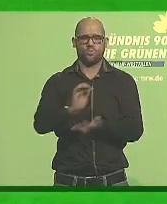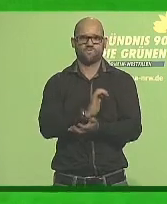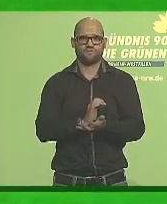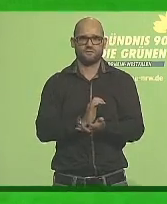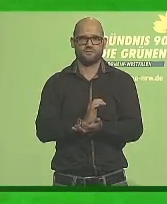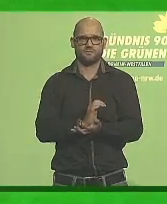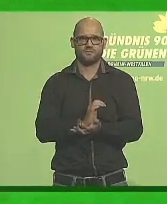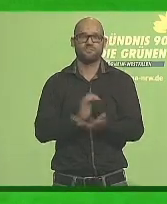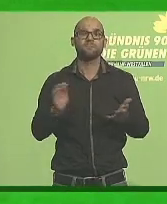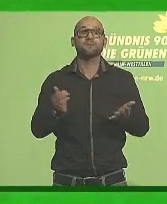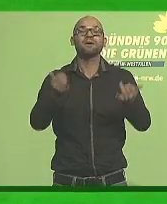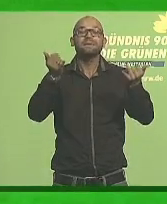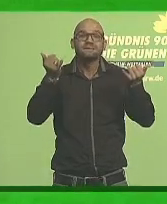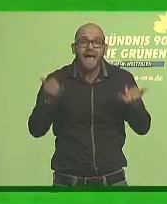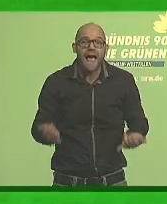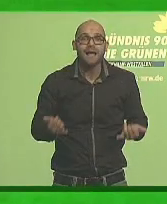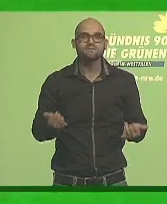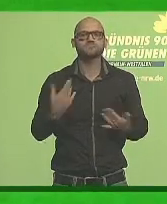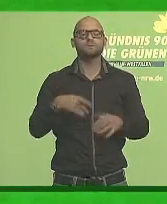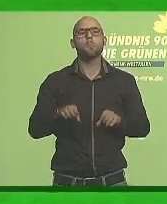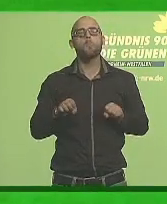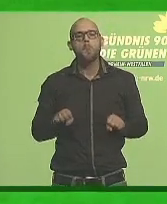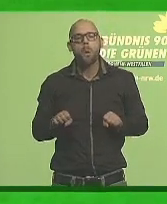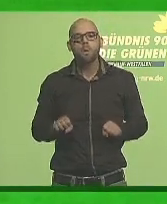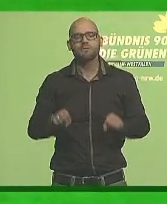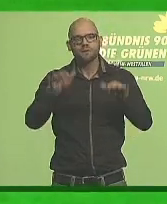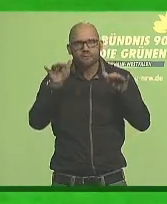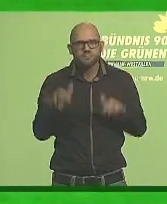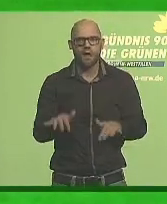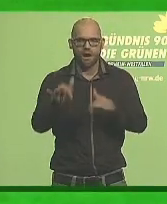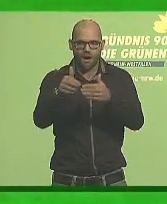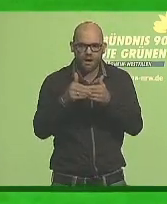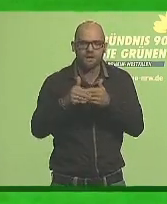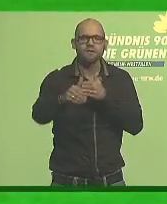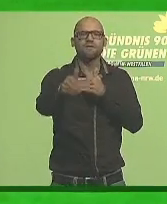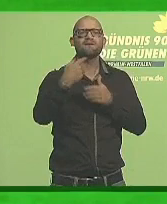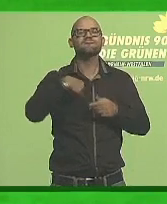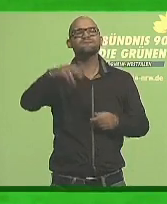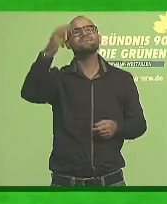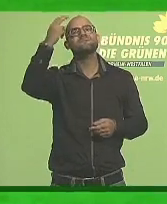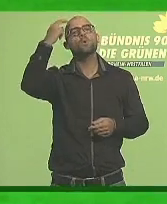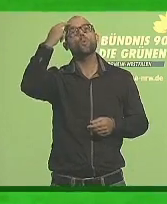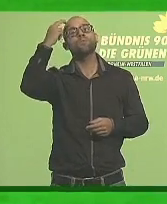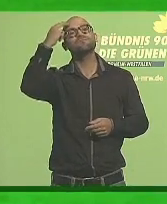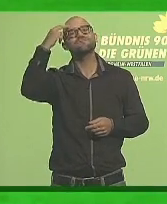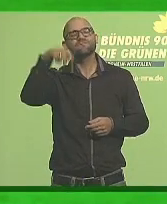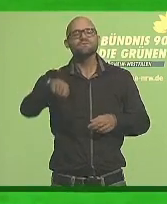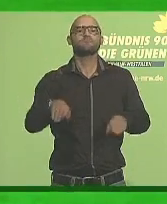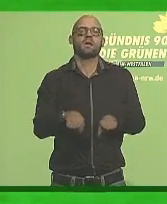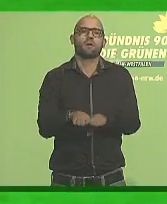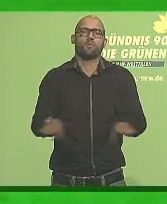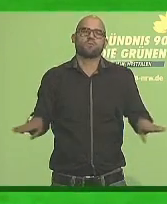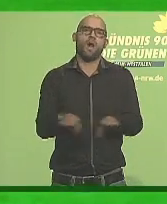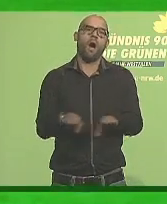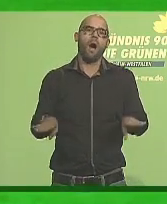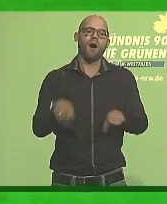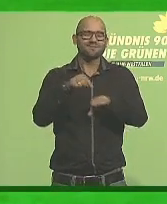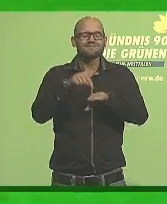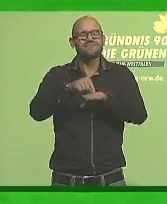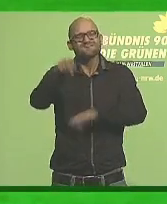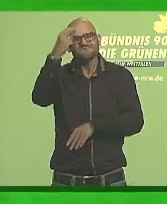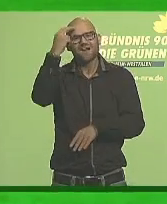hat, Vernunft, ja, zur Basis von politischen Entscheidungen zwischen Nationen zu